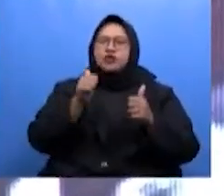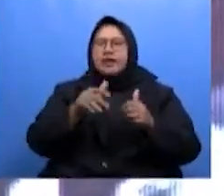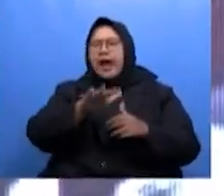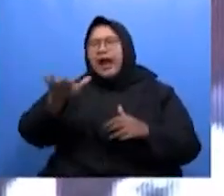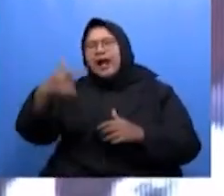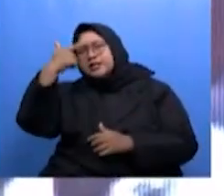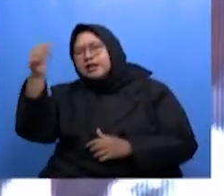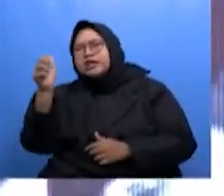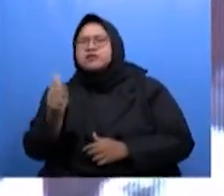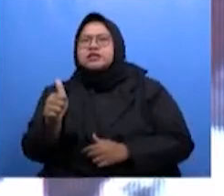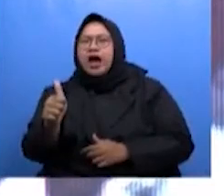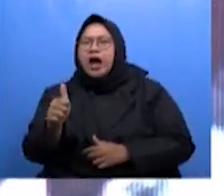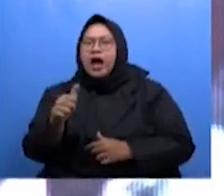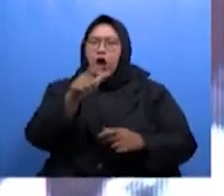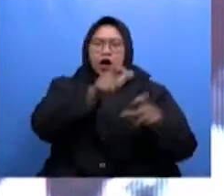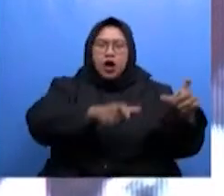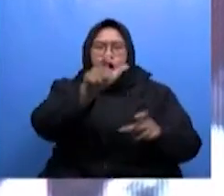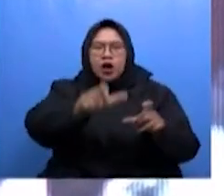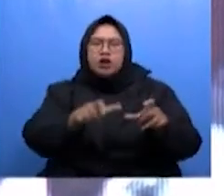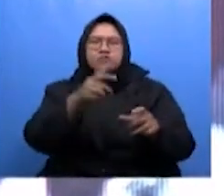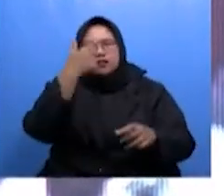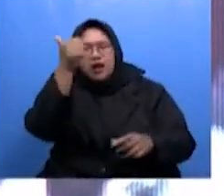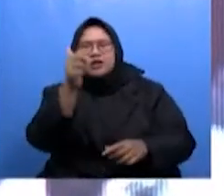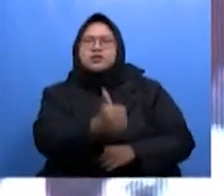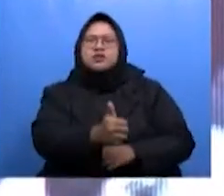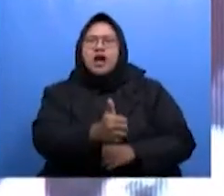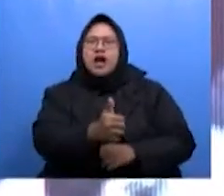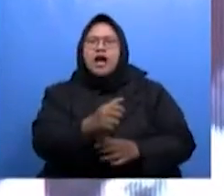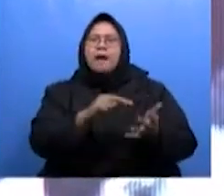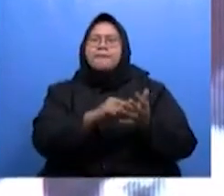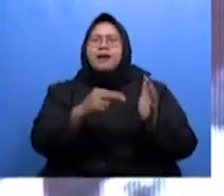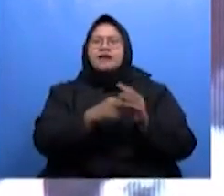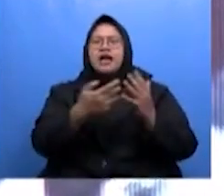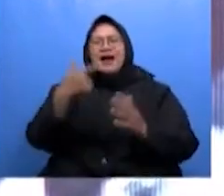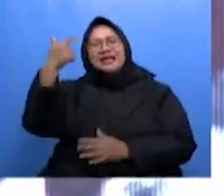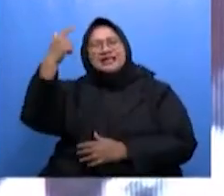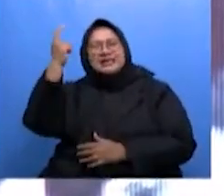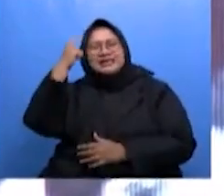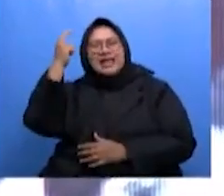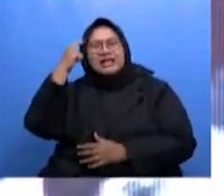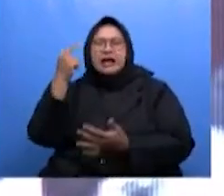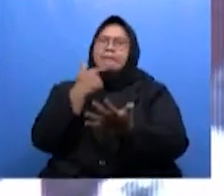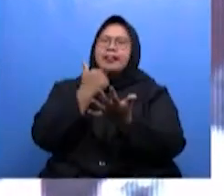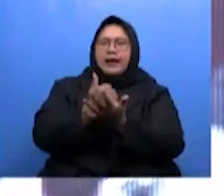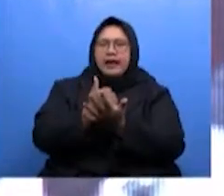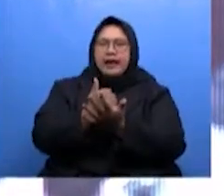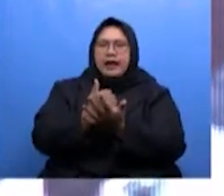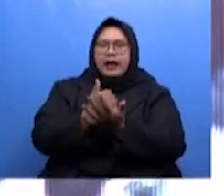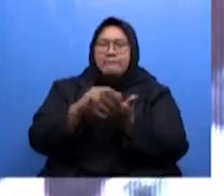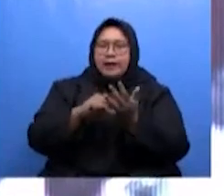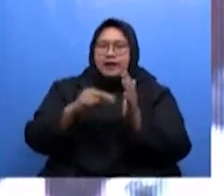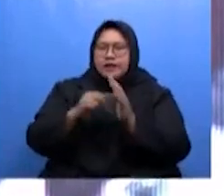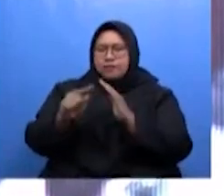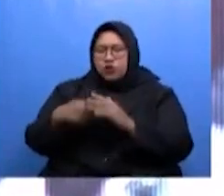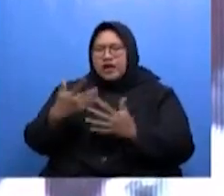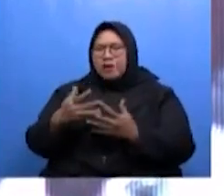kita sumber daya manusia maka inteligen sequ kecerdasan intelektual itu sangat penting maka dimulai dari